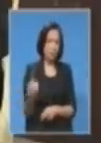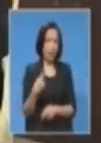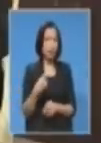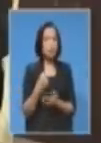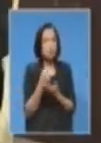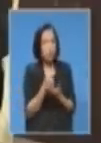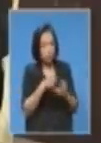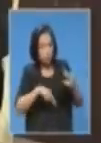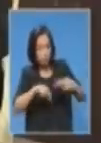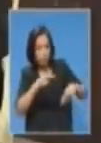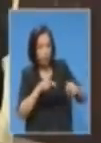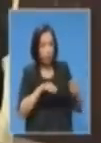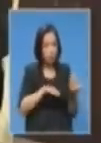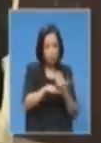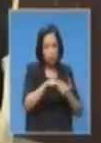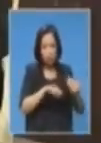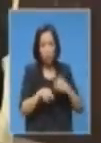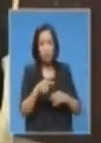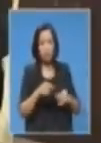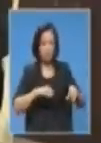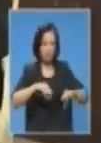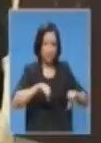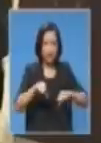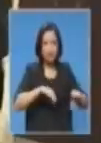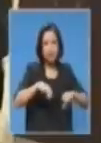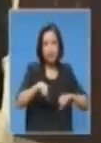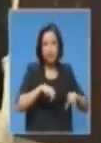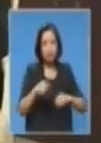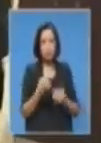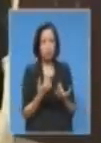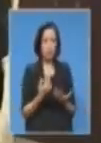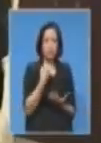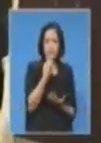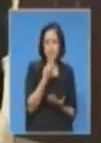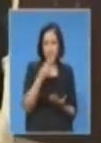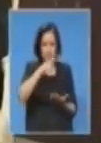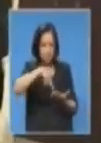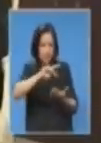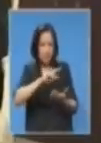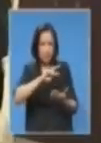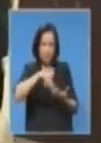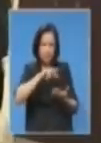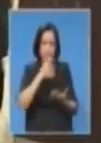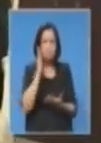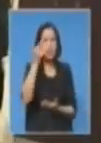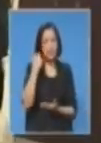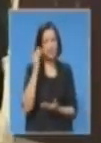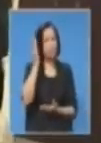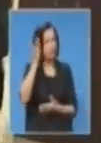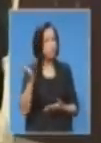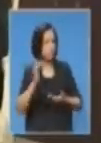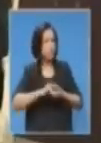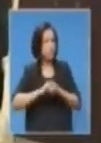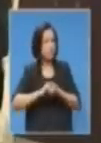มการเดินรถได้อย่างต่อเนื่องทั้งส่วนเดิมและส่วนใหม่ครับขอเวลาไปพี่นายอีกนิดนึงครับ โดยอยากจะร่วมมือกันก็ได้ ใช่ครับครับ